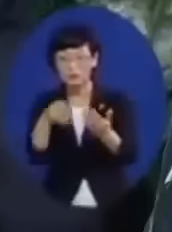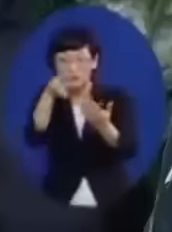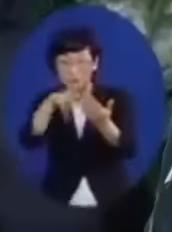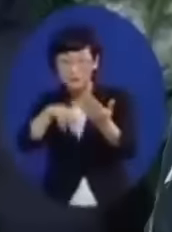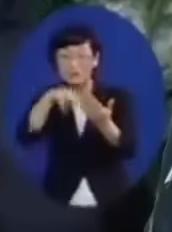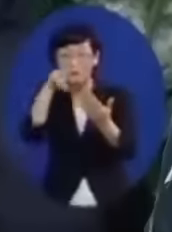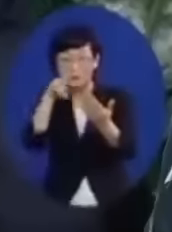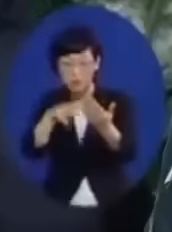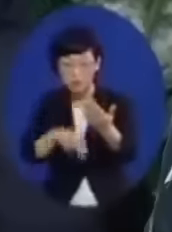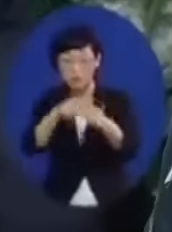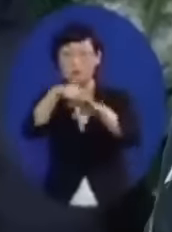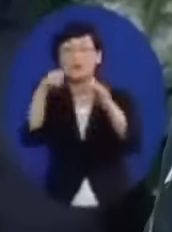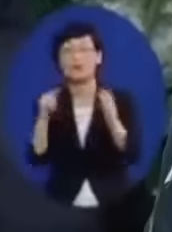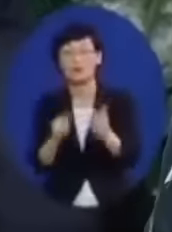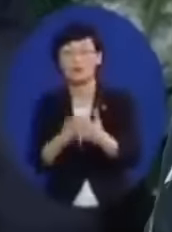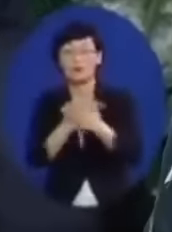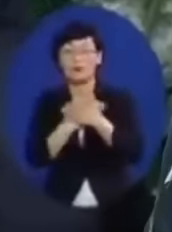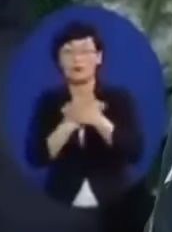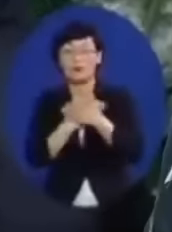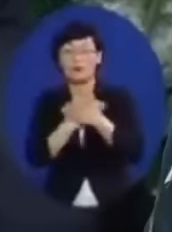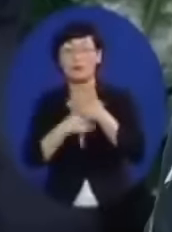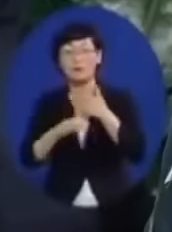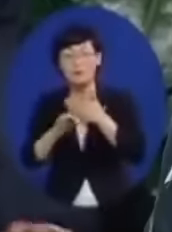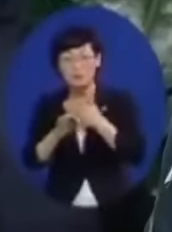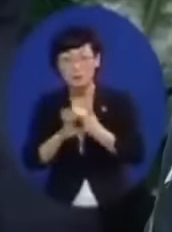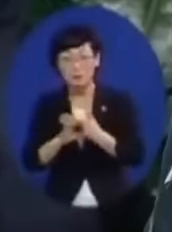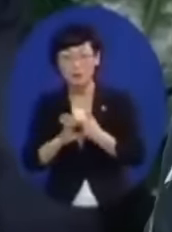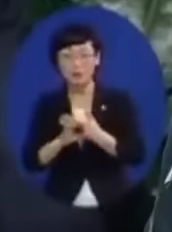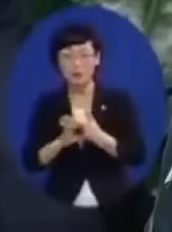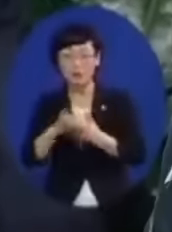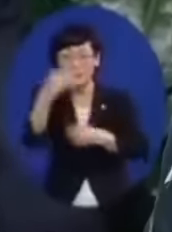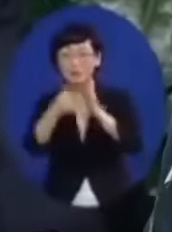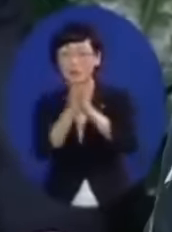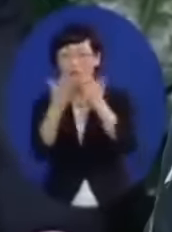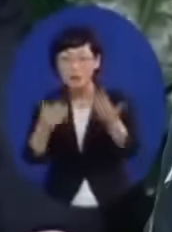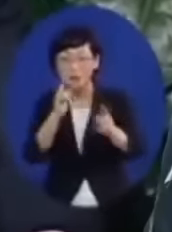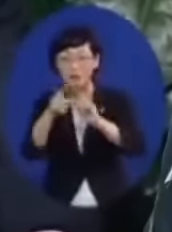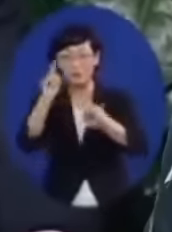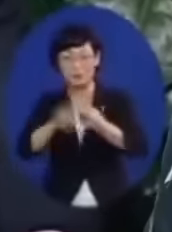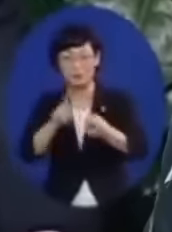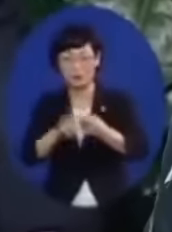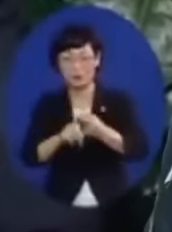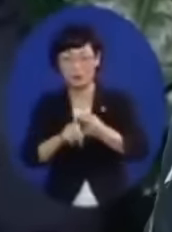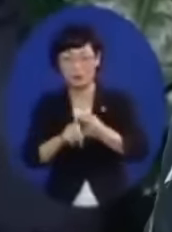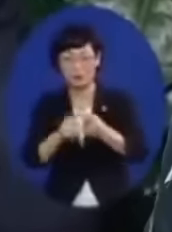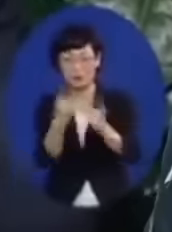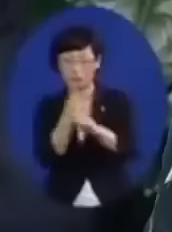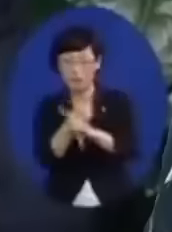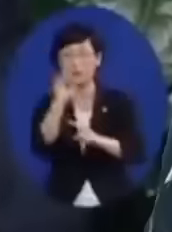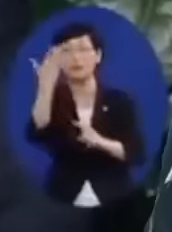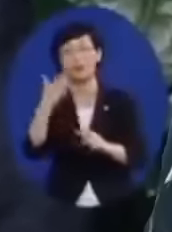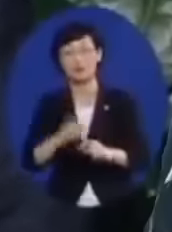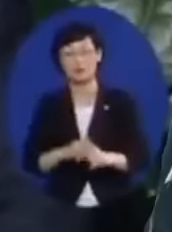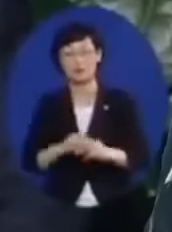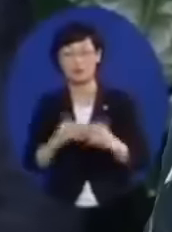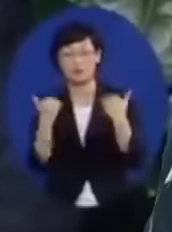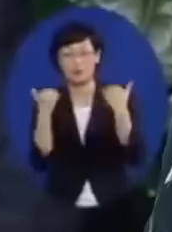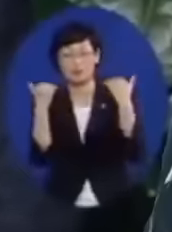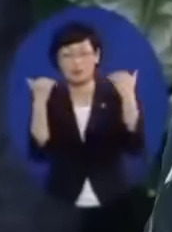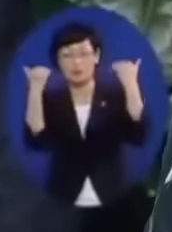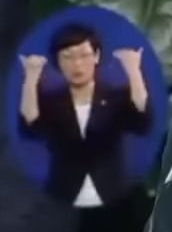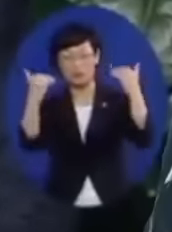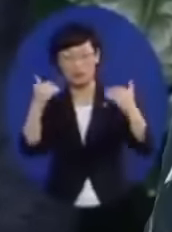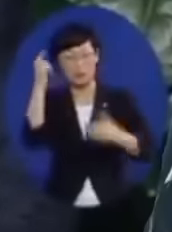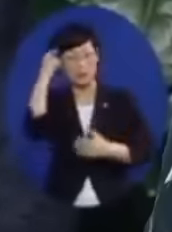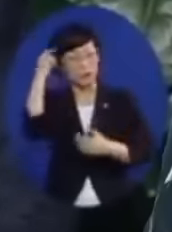읽고 마음에 간직하면 우리는 성경 말씀대로 자라나는 것입니다. 성장이 우리